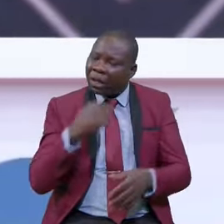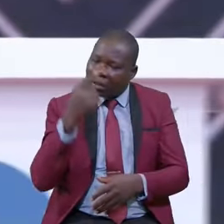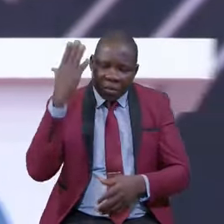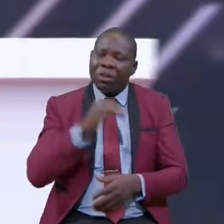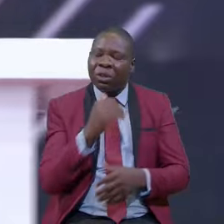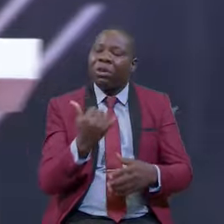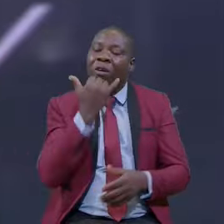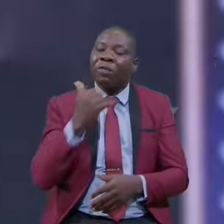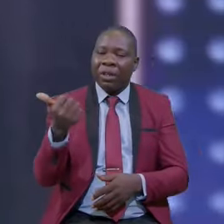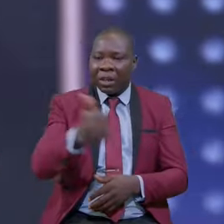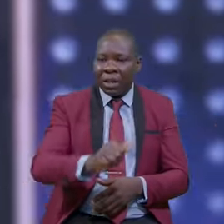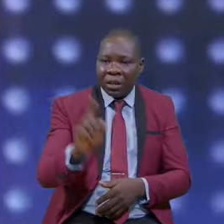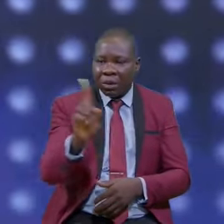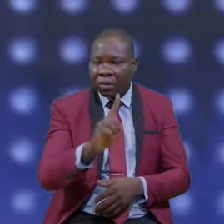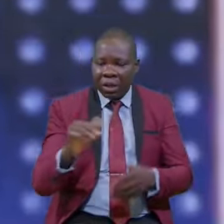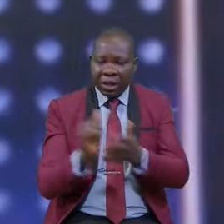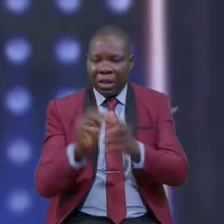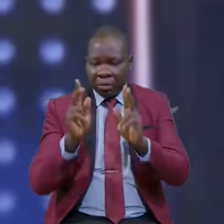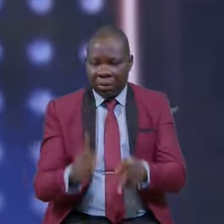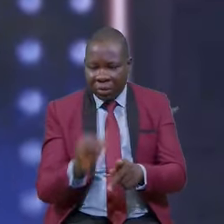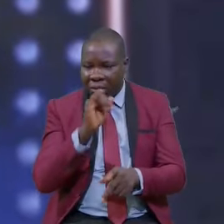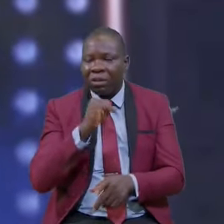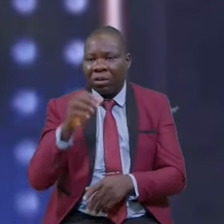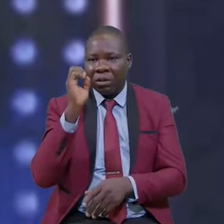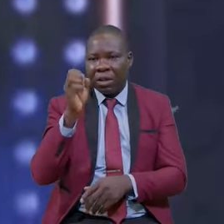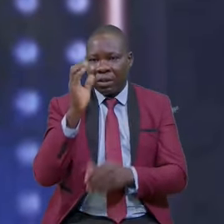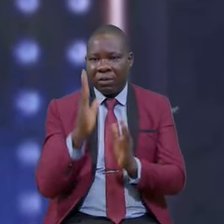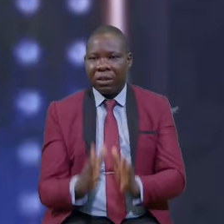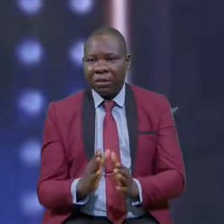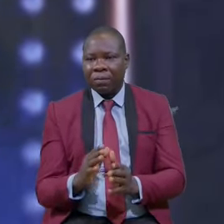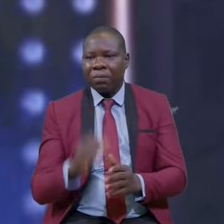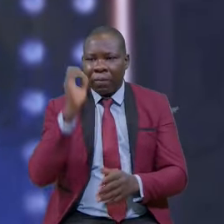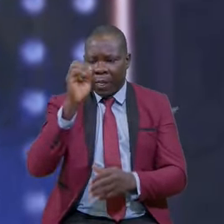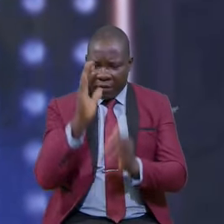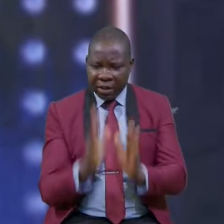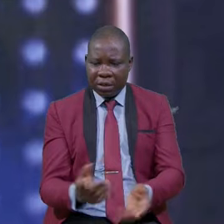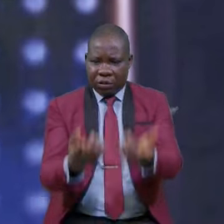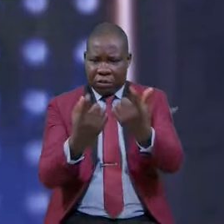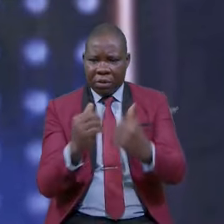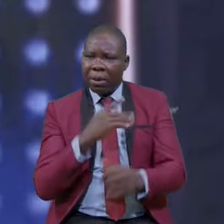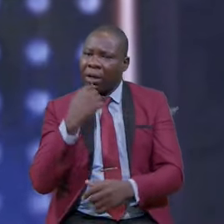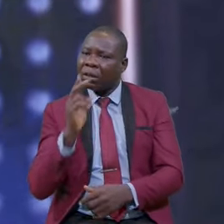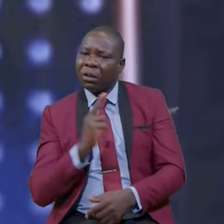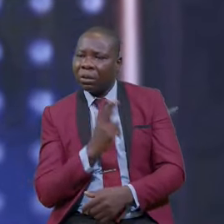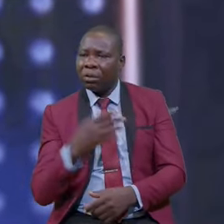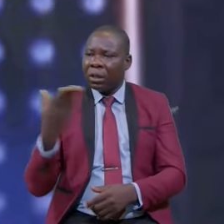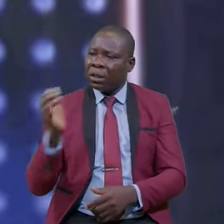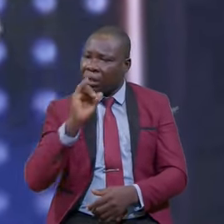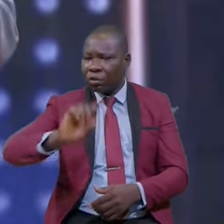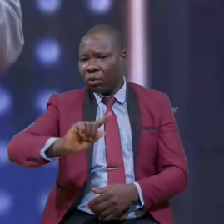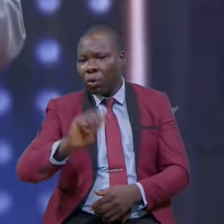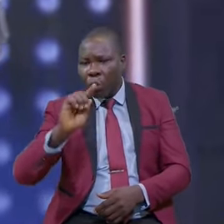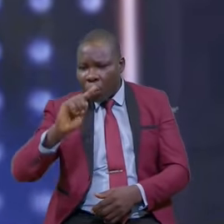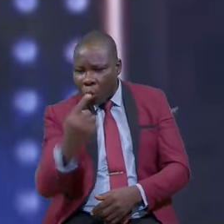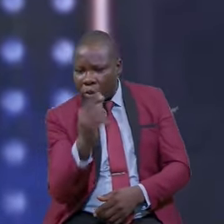pas un évangéliste. Un évangéliste vient et il nous dit, il y a une seule voie qui mène au ciel, pas deux